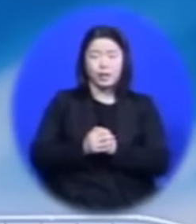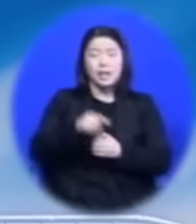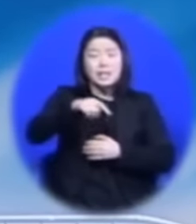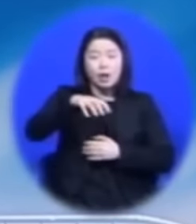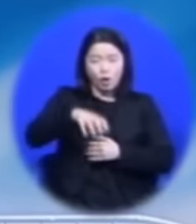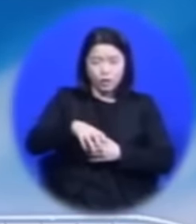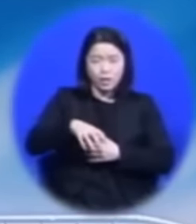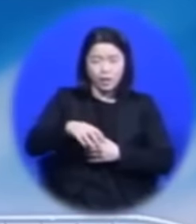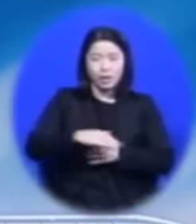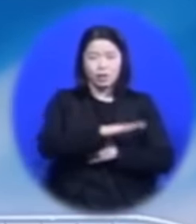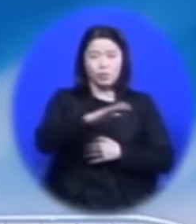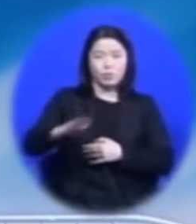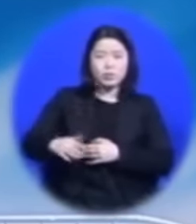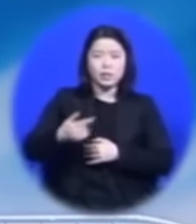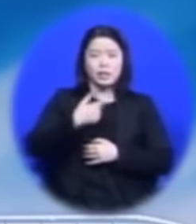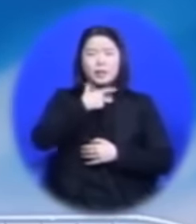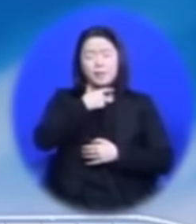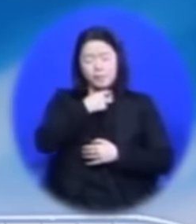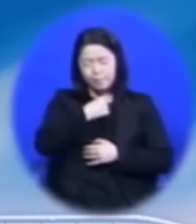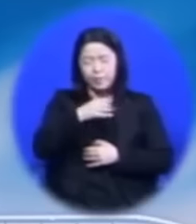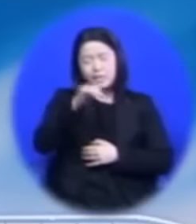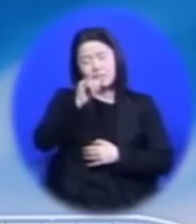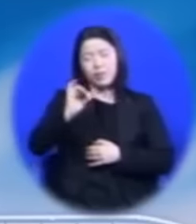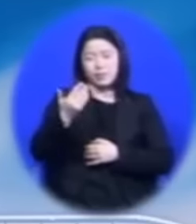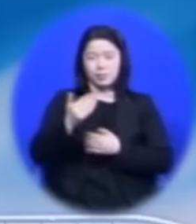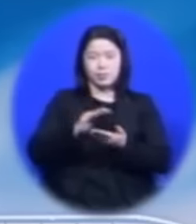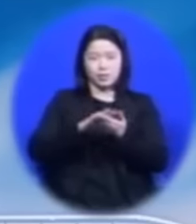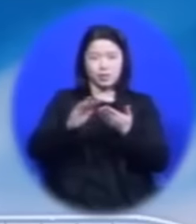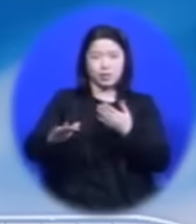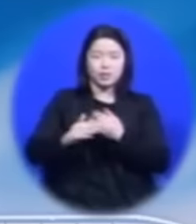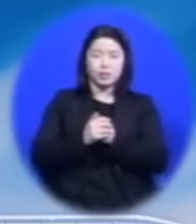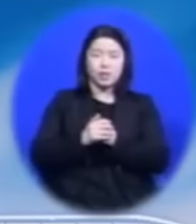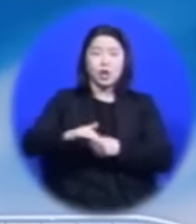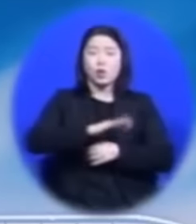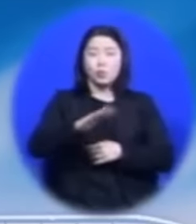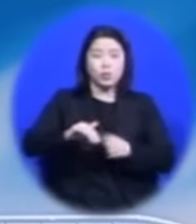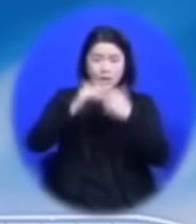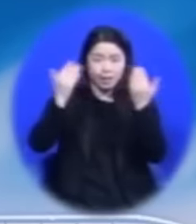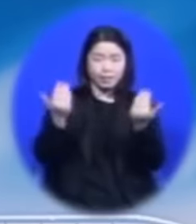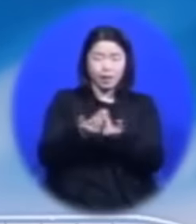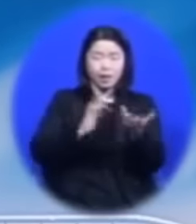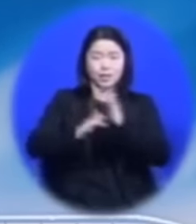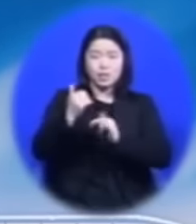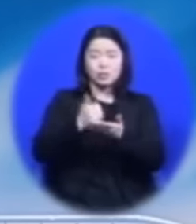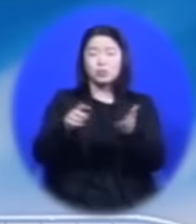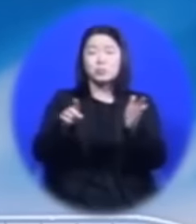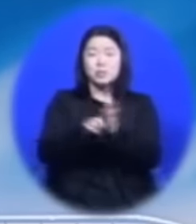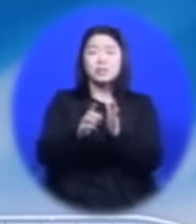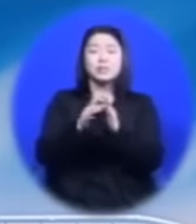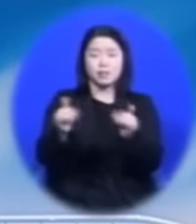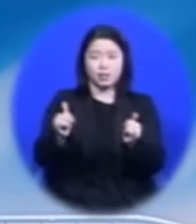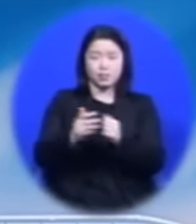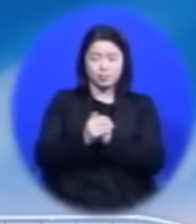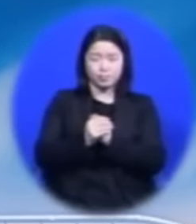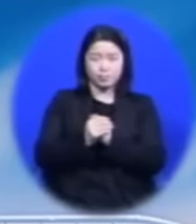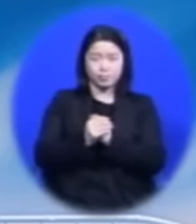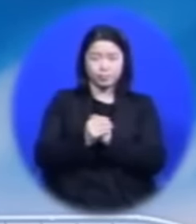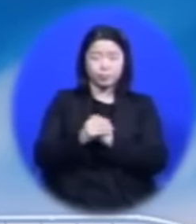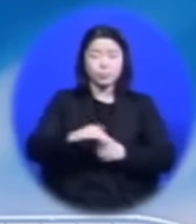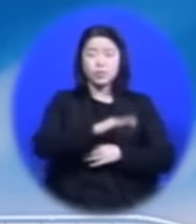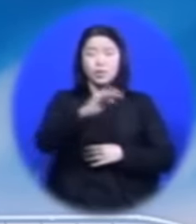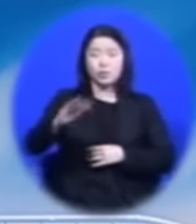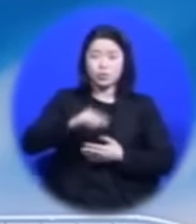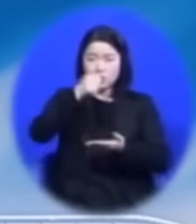여기에 우리의 갈망이 있어야 하는 겁니다. 우리가 다 예수 믿은 사람 아닙니까?